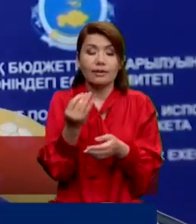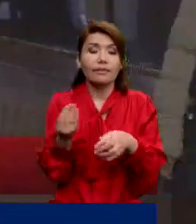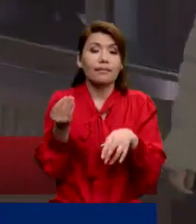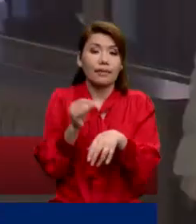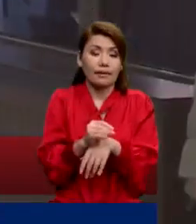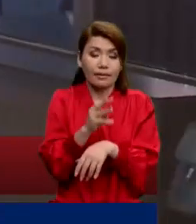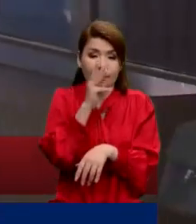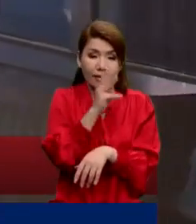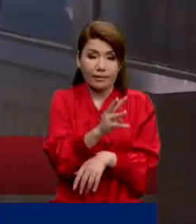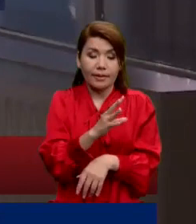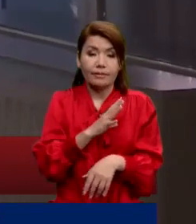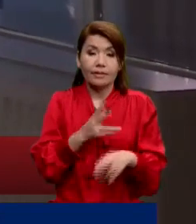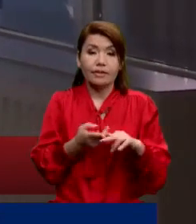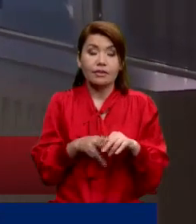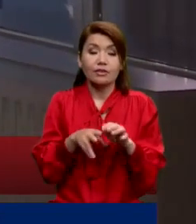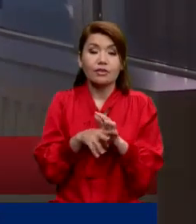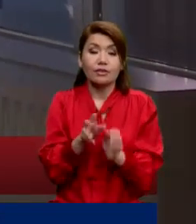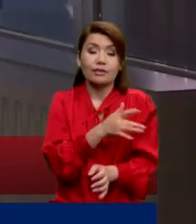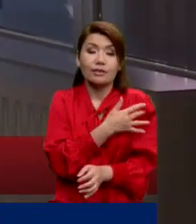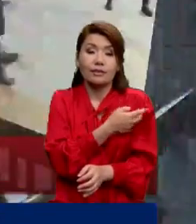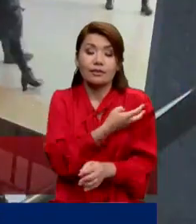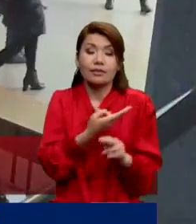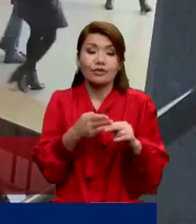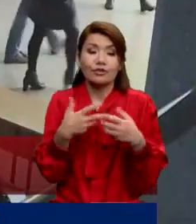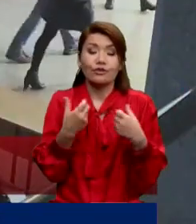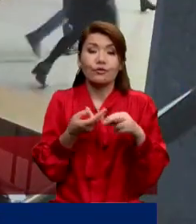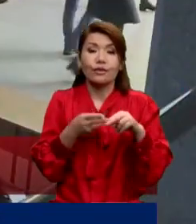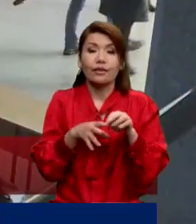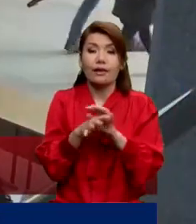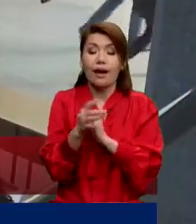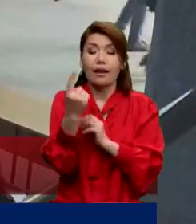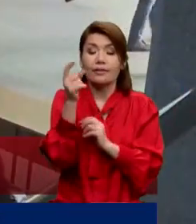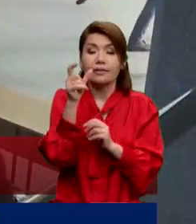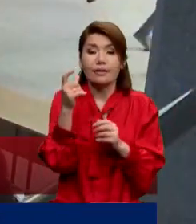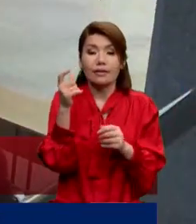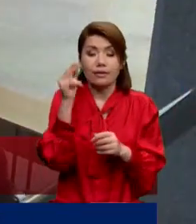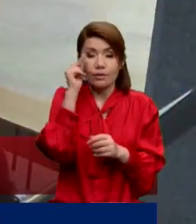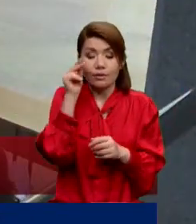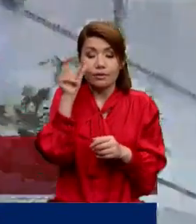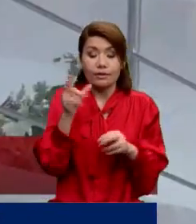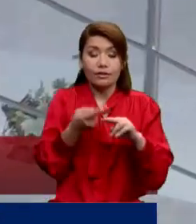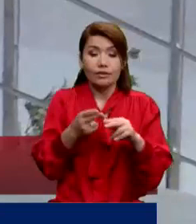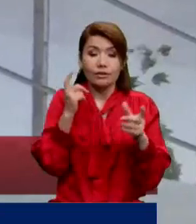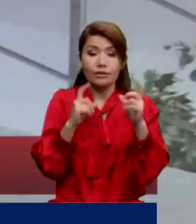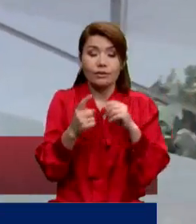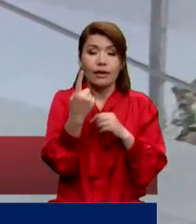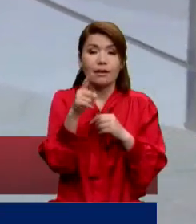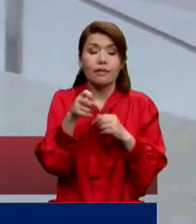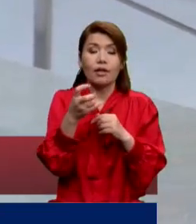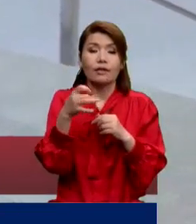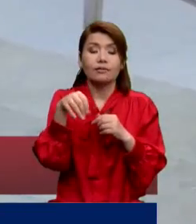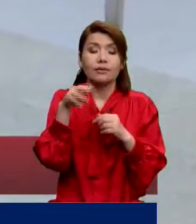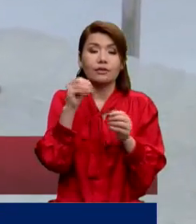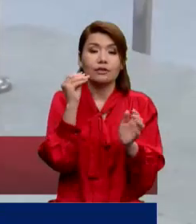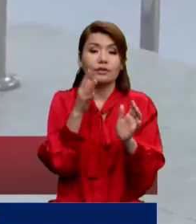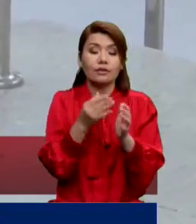жатыр. Ең қызығы, медицина мамандығы бойынша бакалавриатта оқып жатқан бір студентке жылына 1 миллион 188 мың теңге жұмсалады,